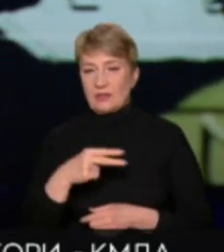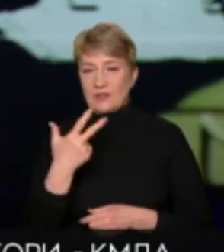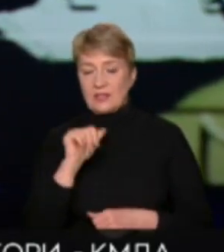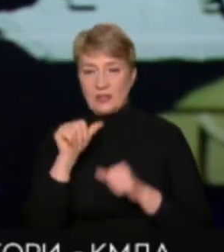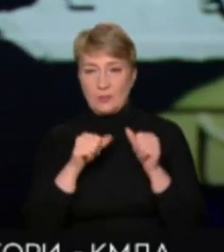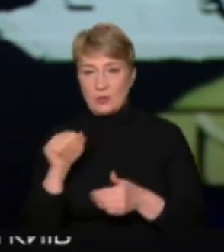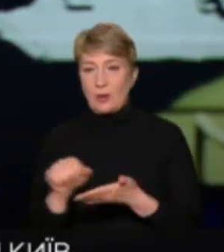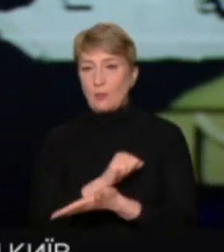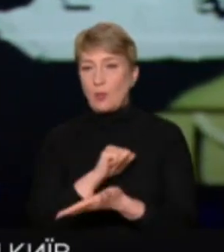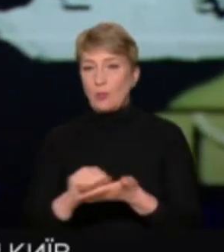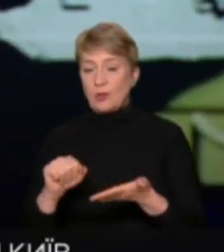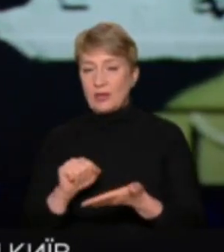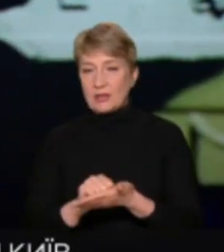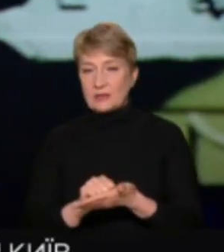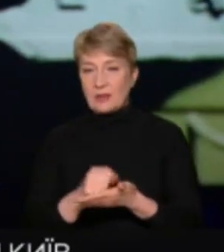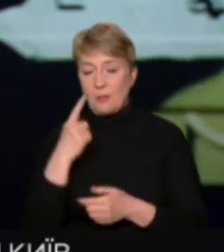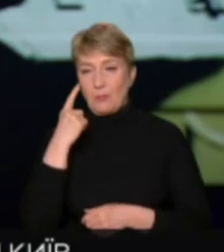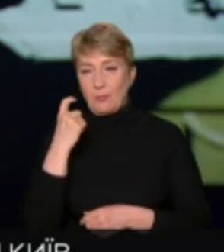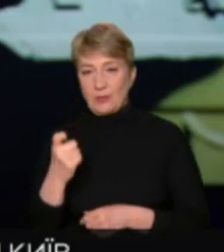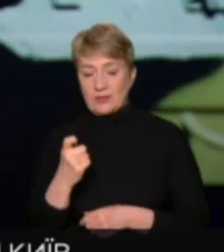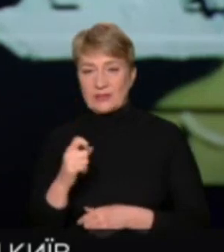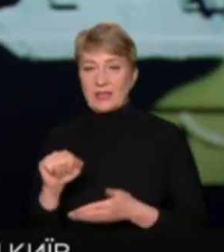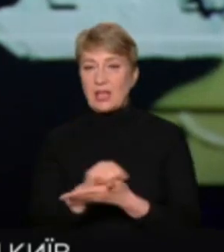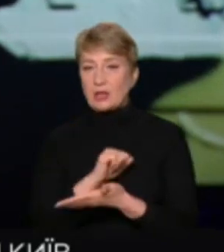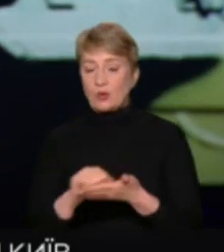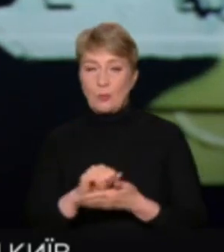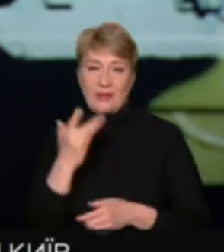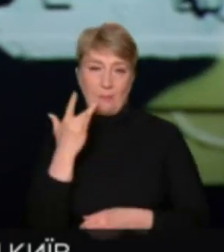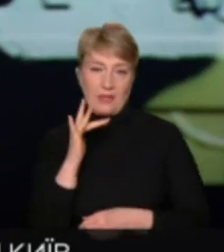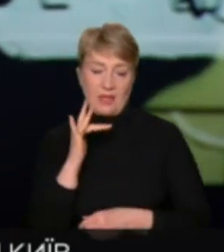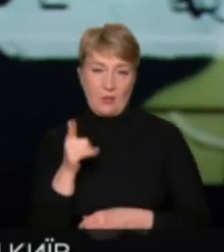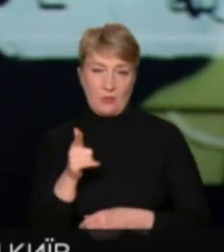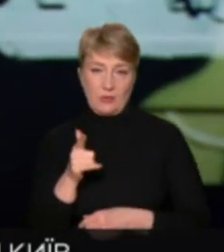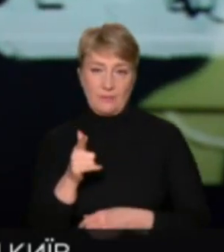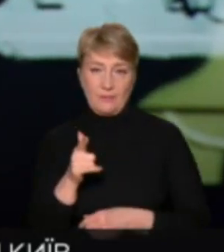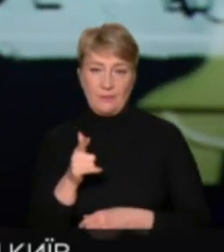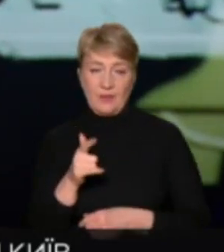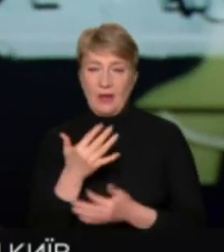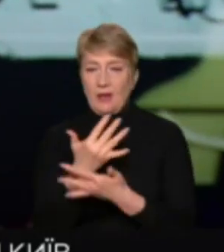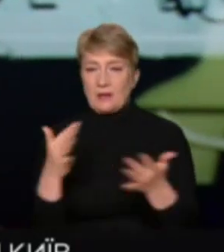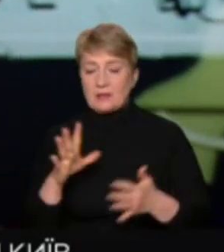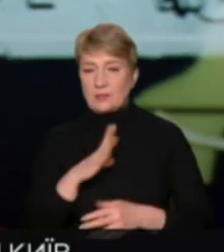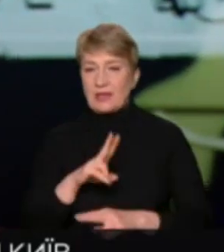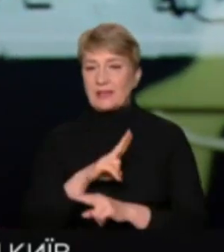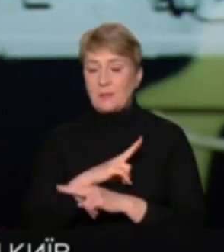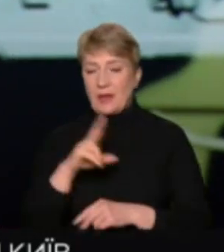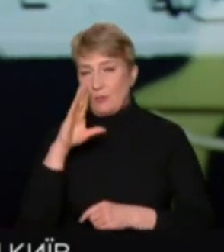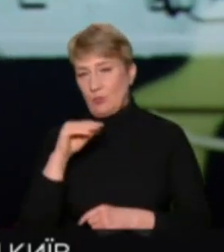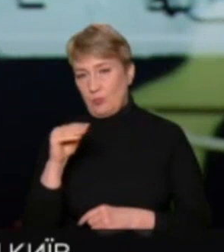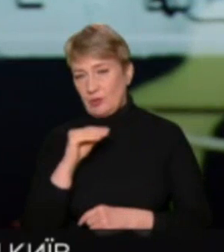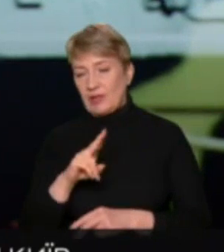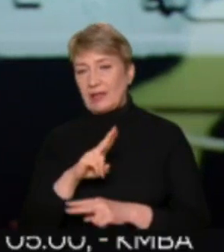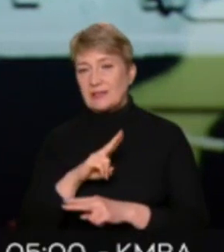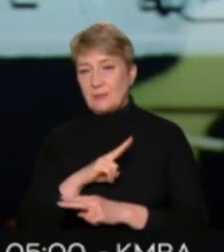видання New York Times, посилаючись на злиті документи Пентагона. Варіанти були такі: смерть Путіна, смерть